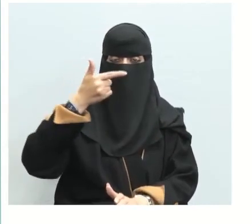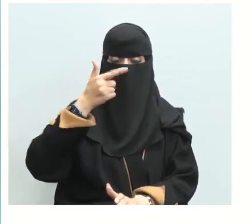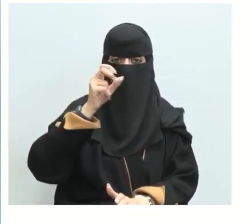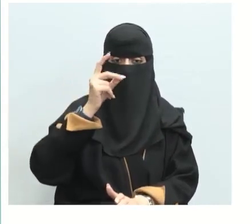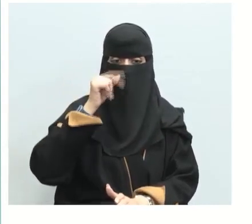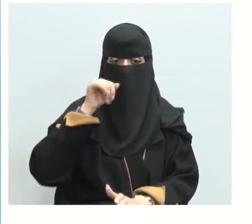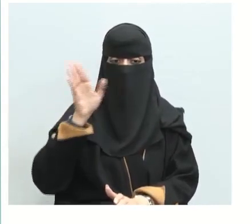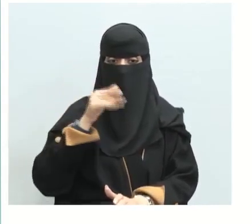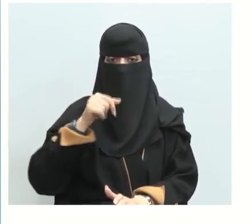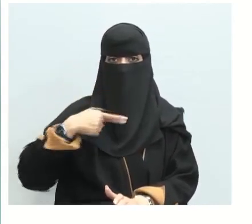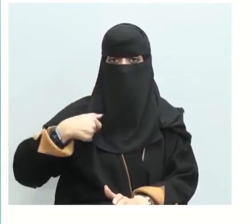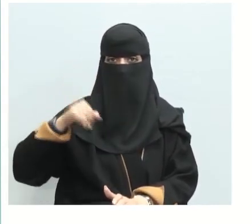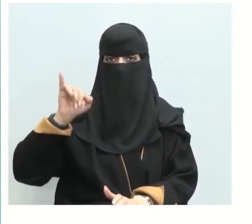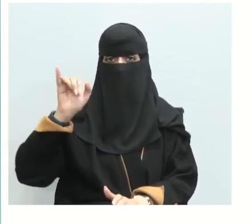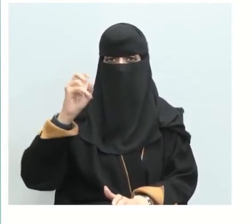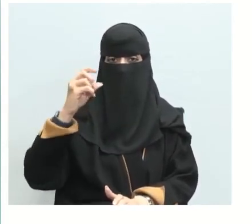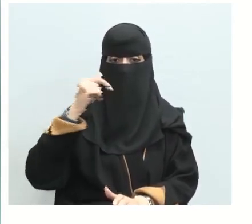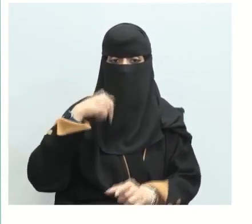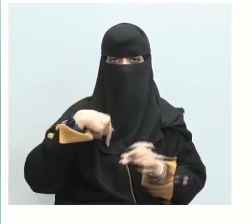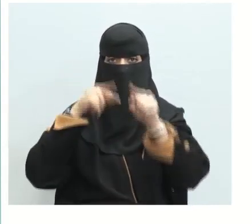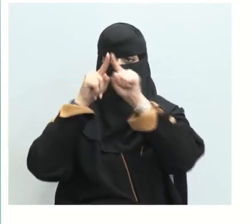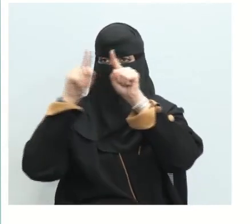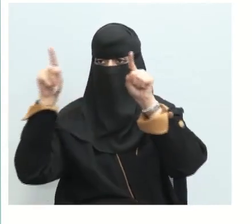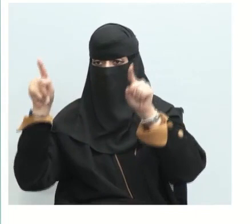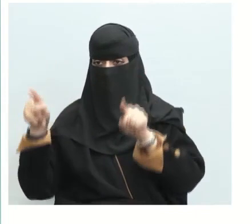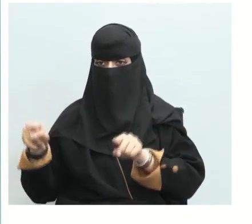بعد ذلك تحديد حجم الشاشة،